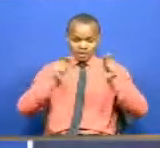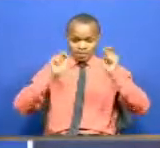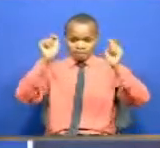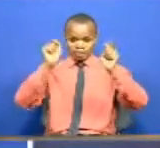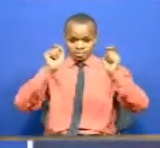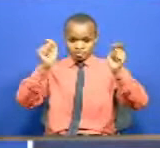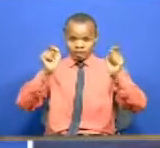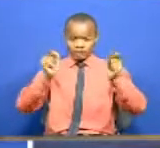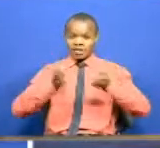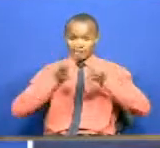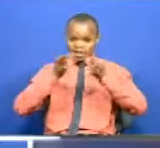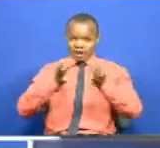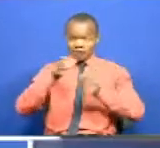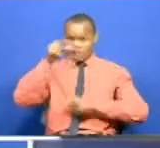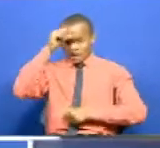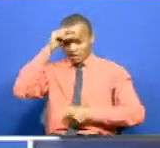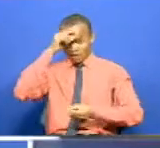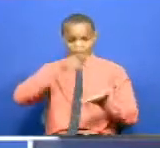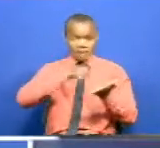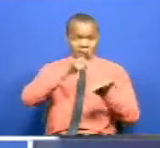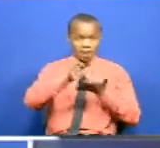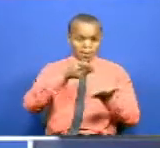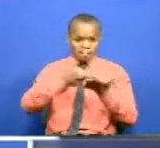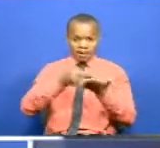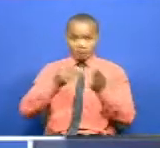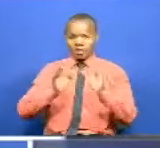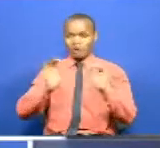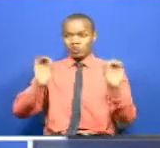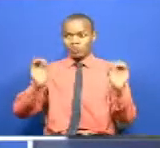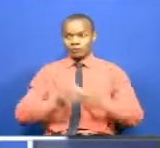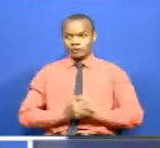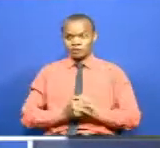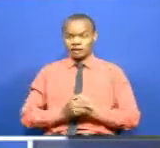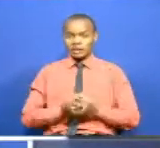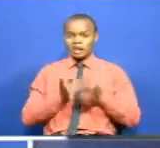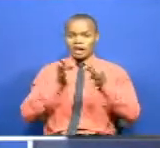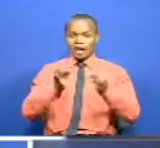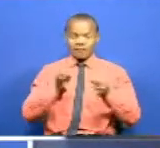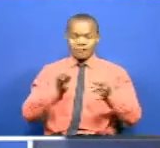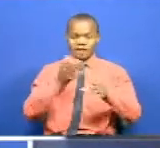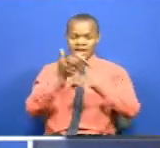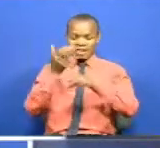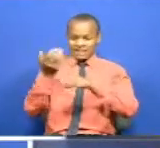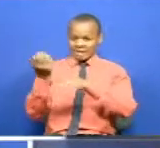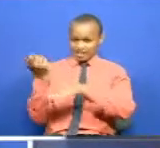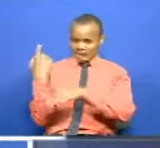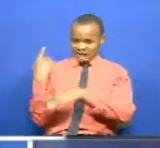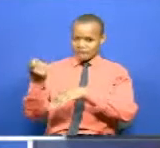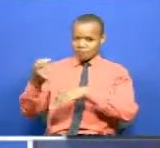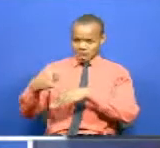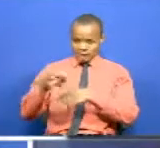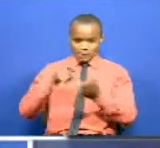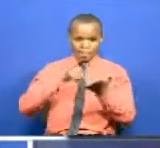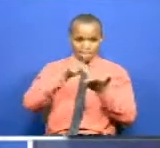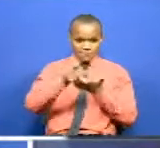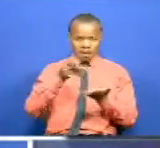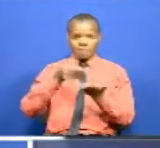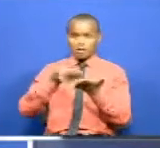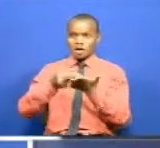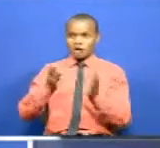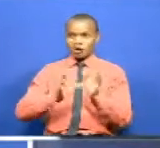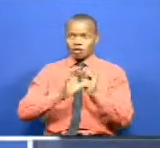haitawalipa mshahara yao ya mwezi Agosti. Failure by the management to pay the August 2020 salaries